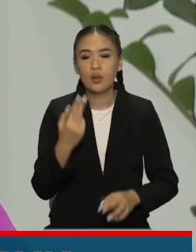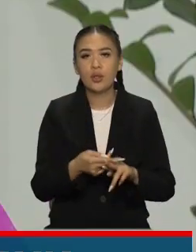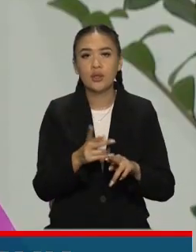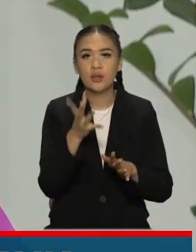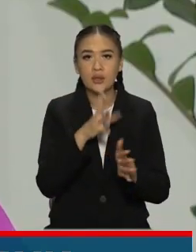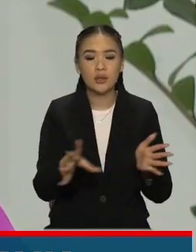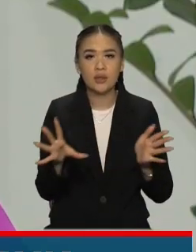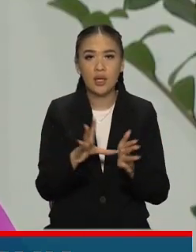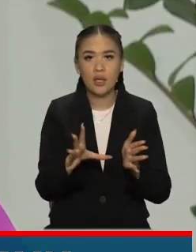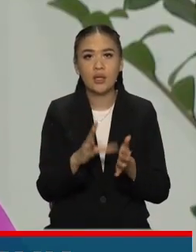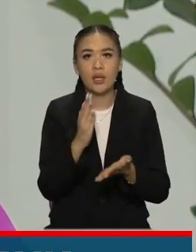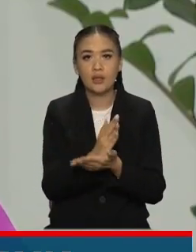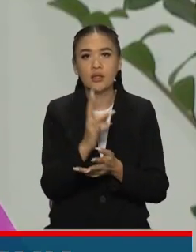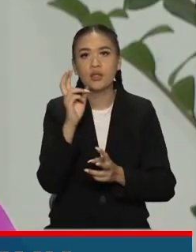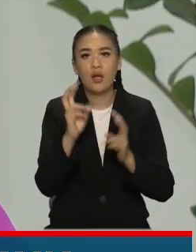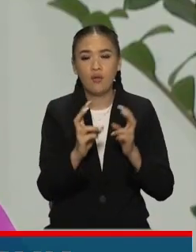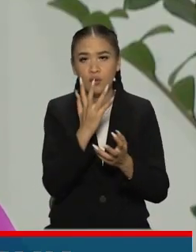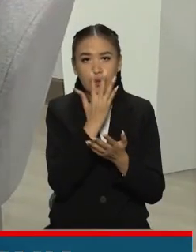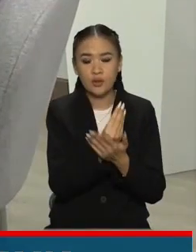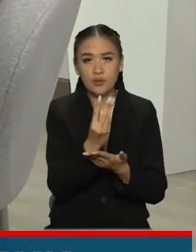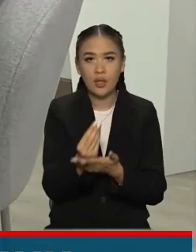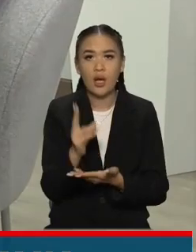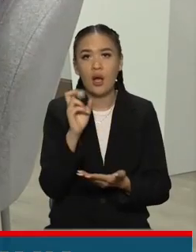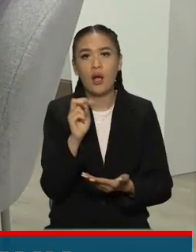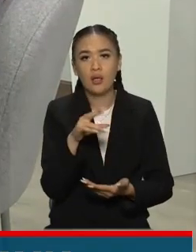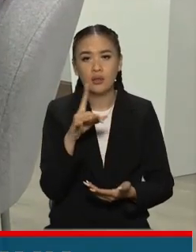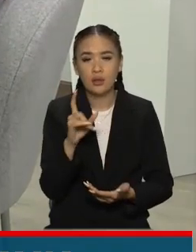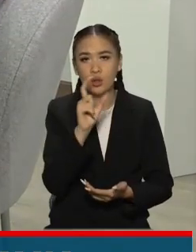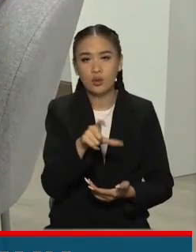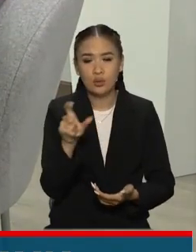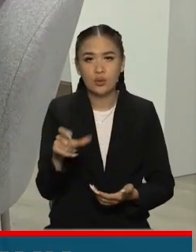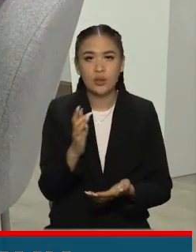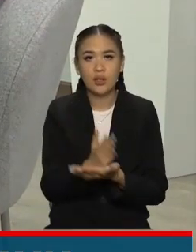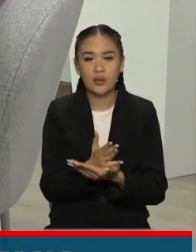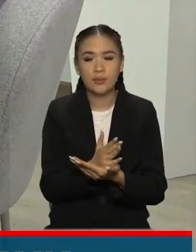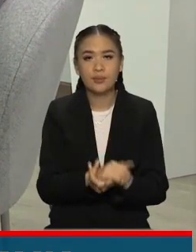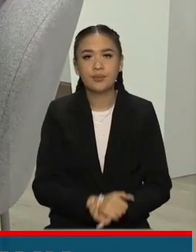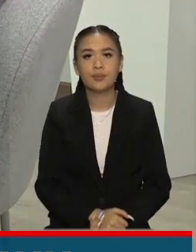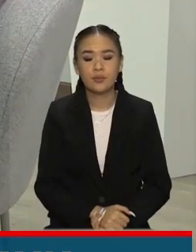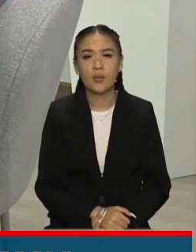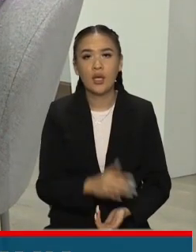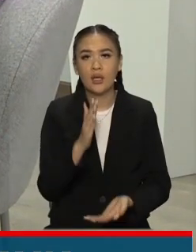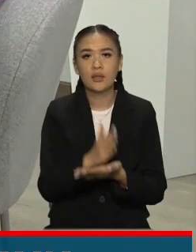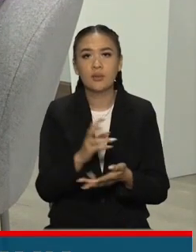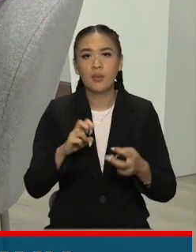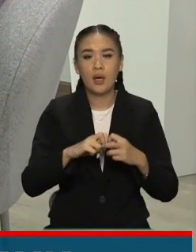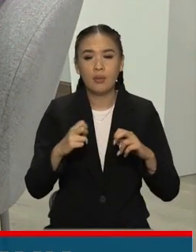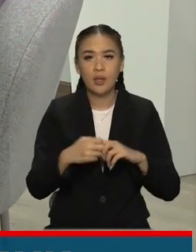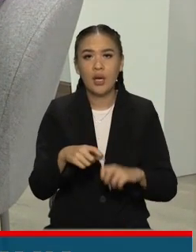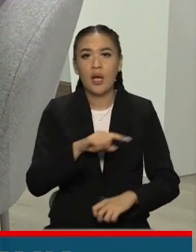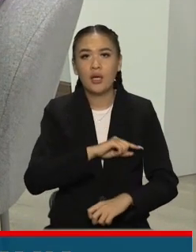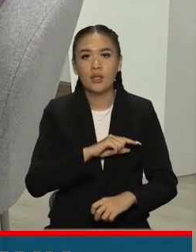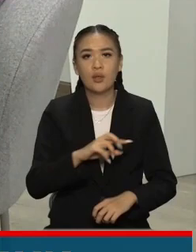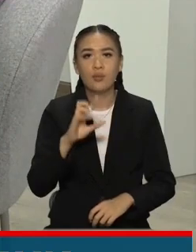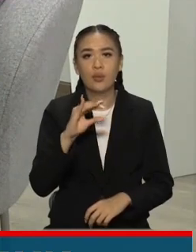техники, имеются заводы, имеются кадры. Имеются что институты. Мешало раньше тогда перейти? Да? Есть проблемы бюрократического характера,